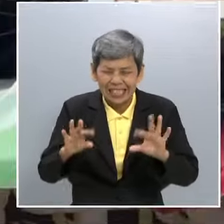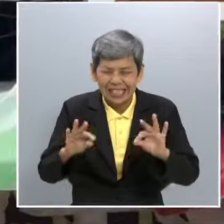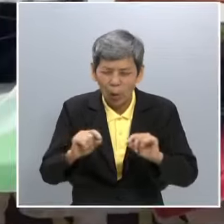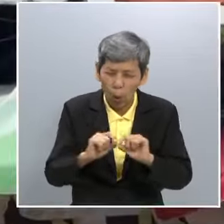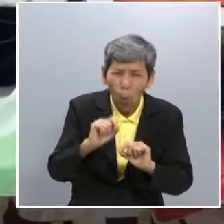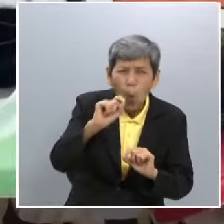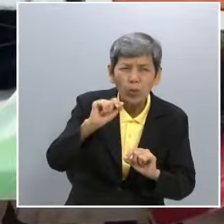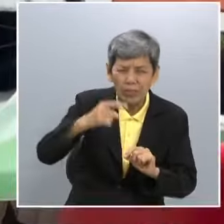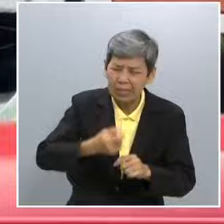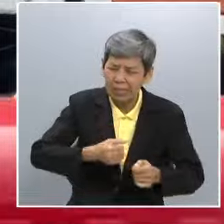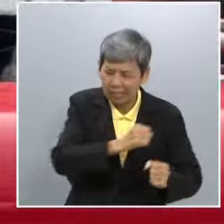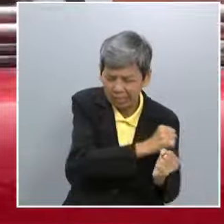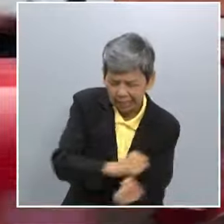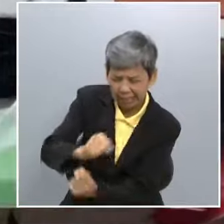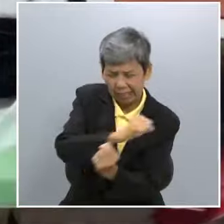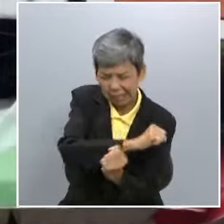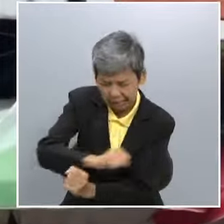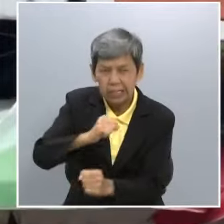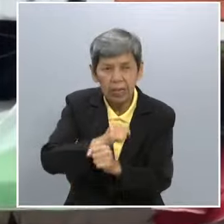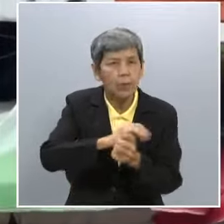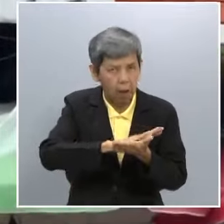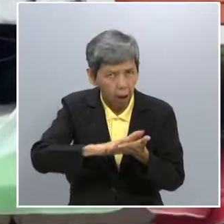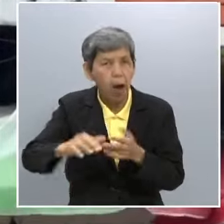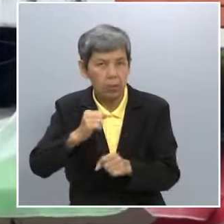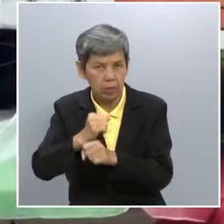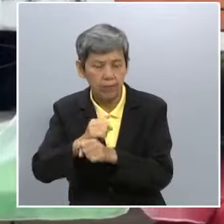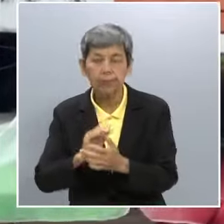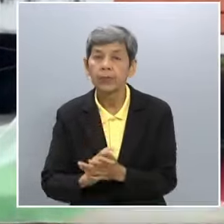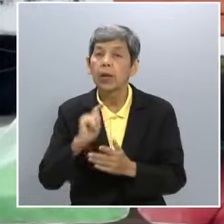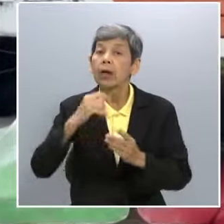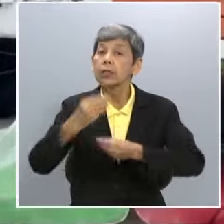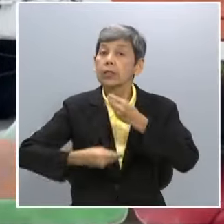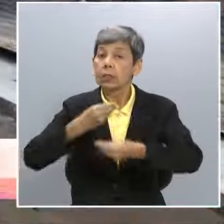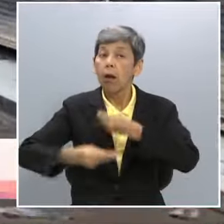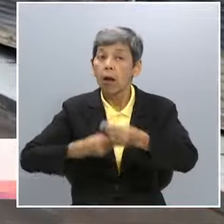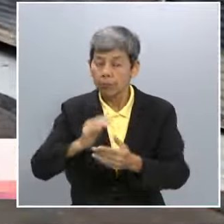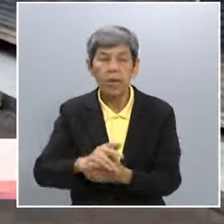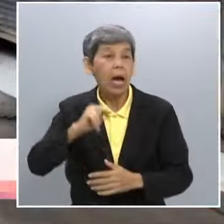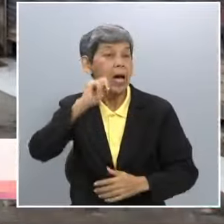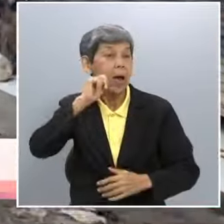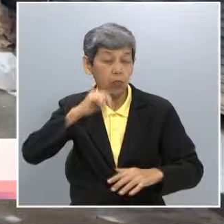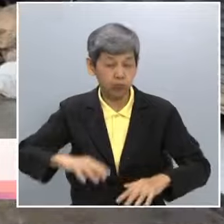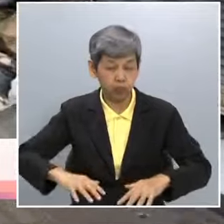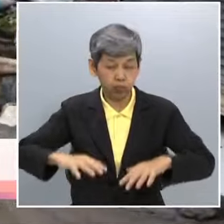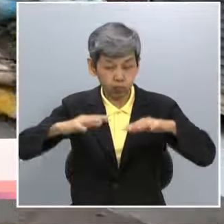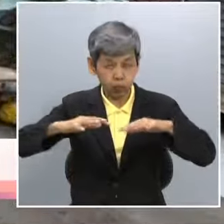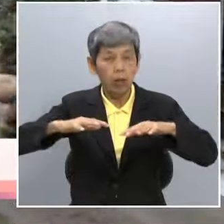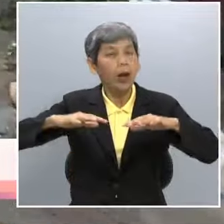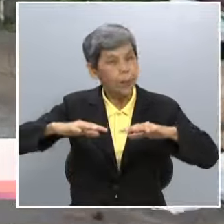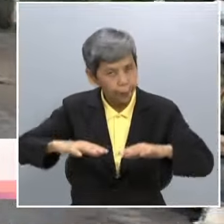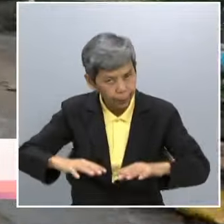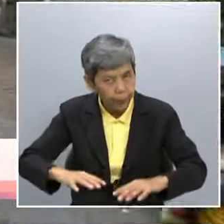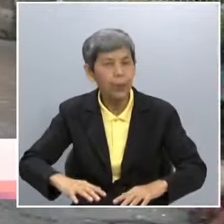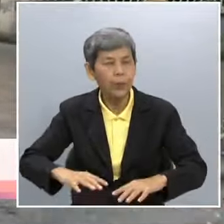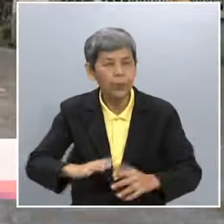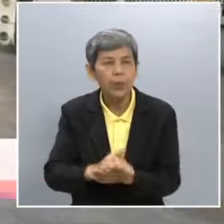ก็ต้องคอยตักทิ้งและทำความสะอาดที่ตลาดวโรรสค่ะน้ำที่ท่วมบริเวณโดยรอบก็ลดลง